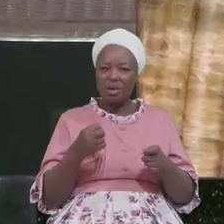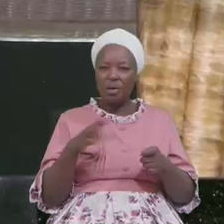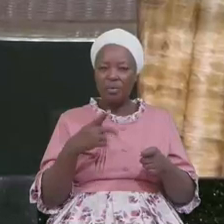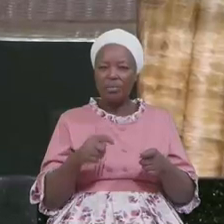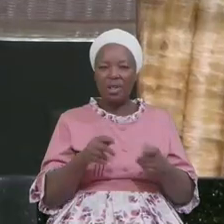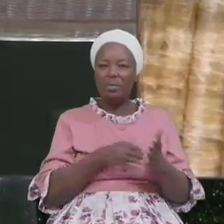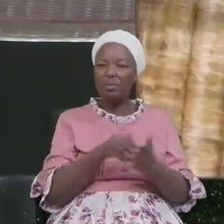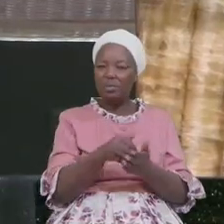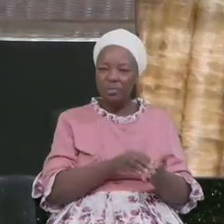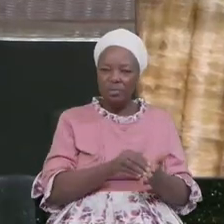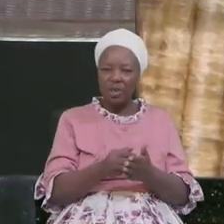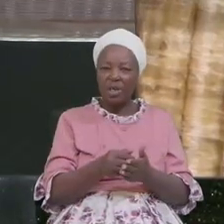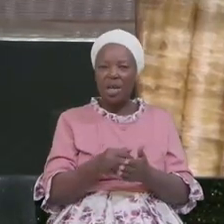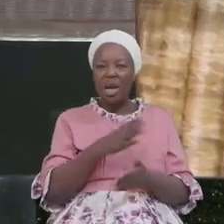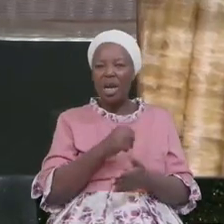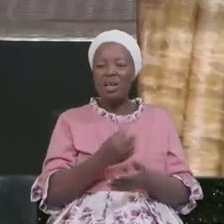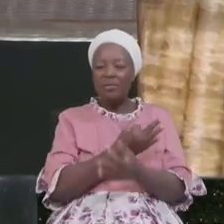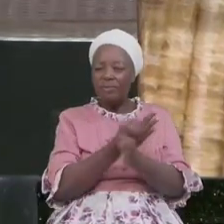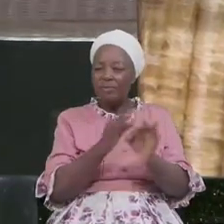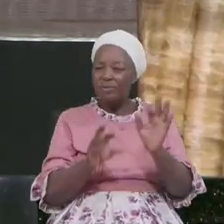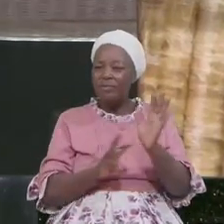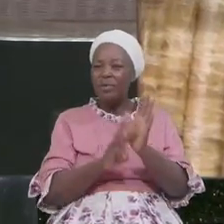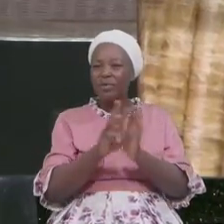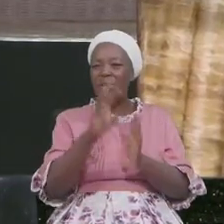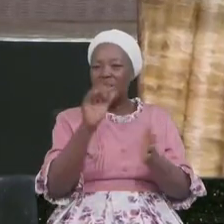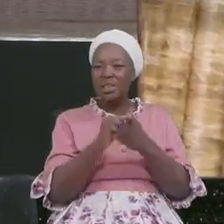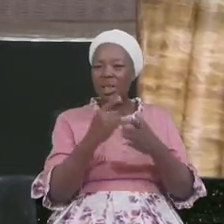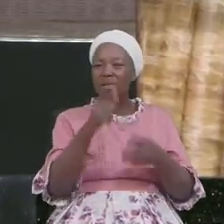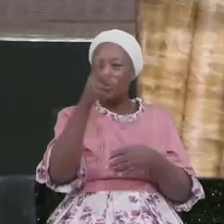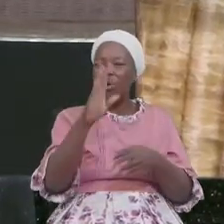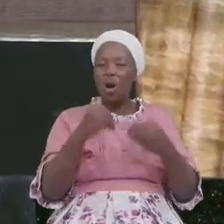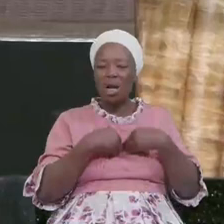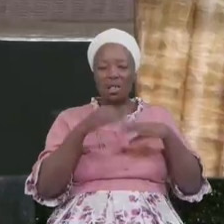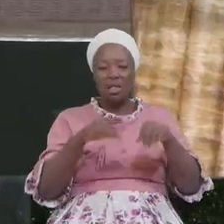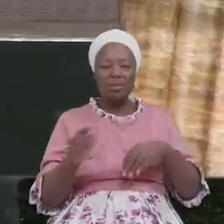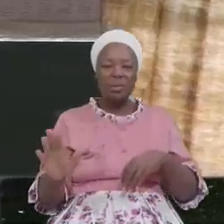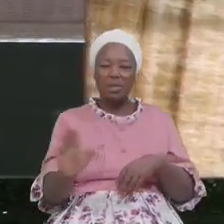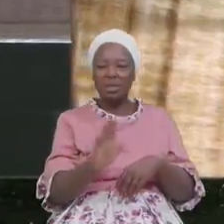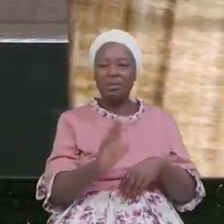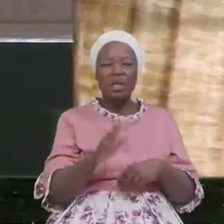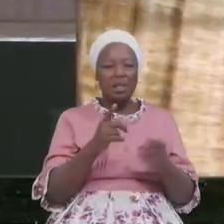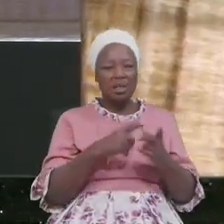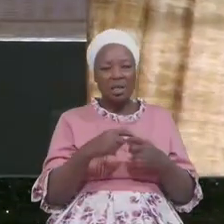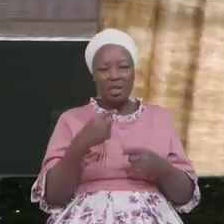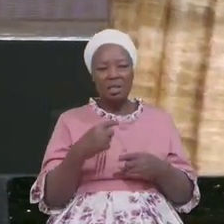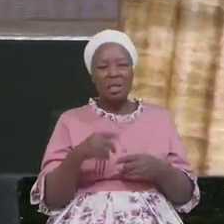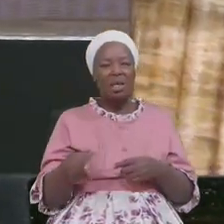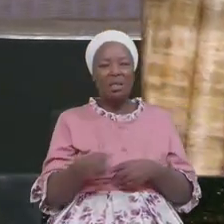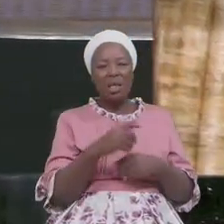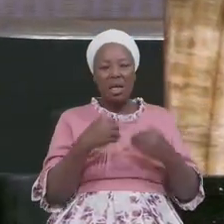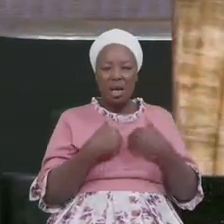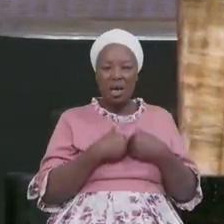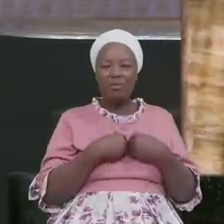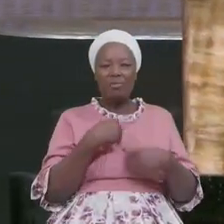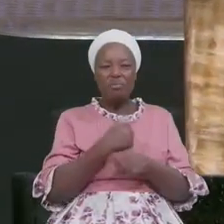faveur et du libre arbitre que Dieu leur avait donné. Il dit, ils ont établi